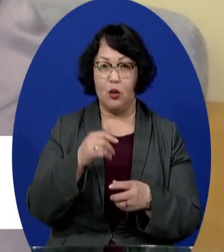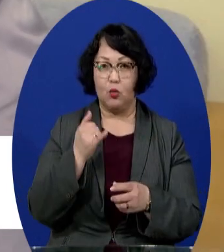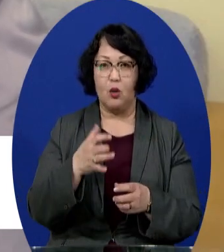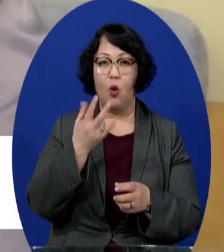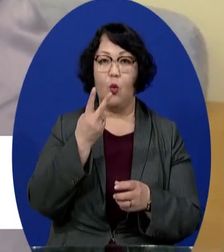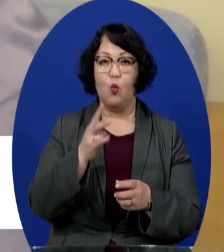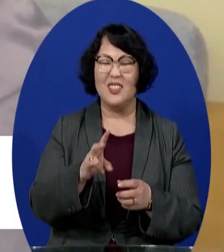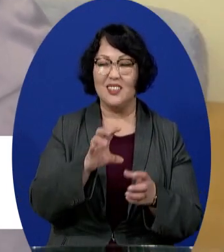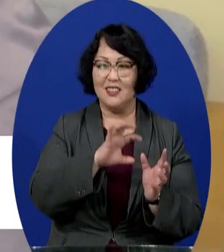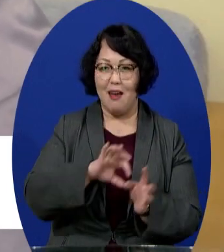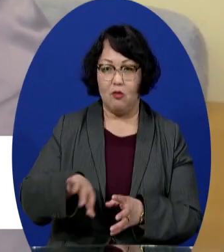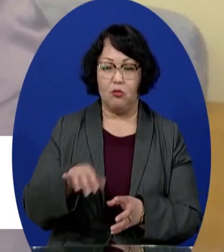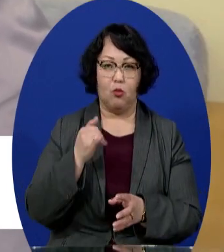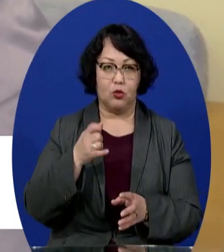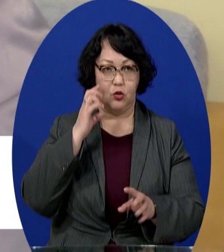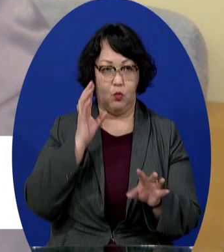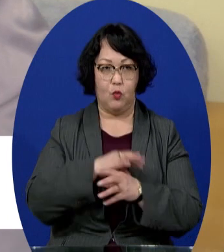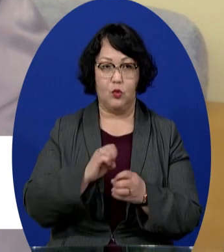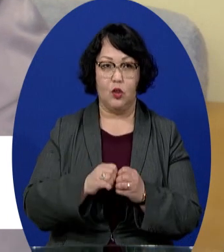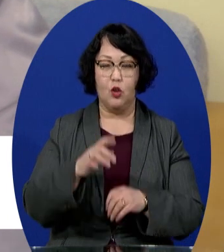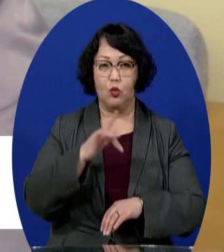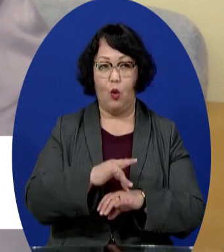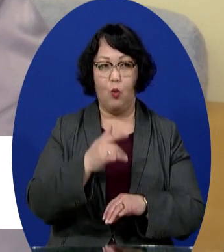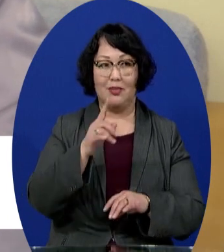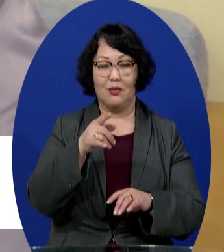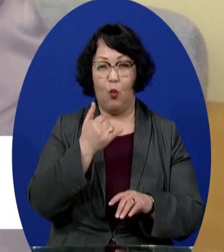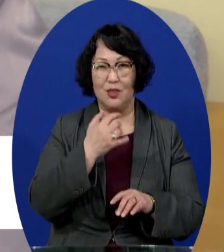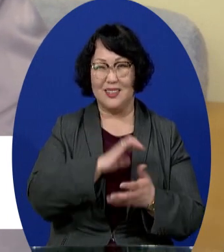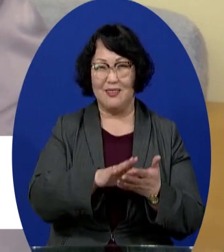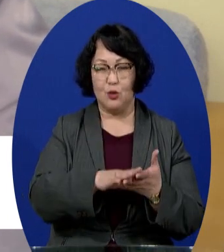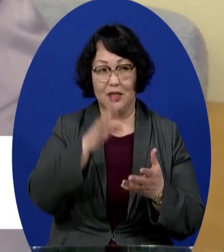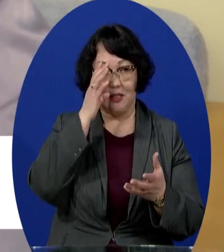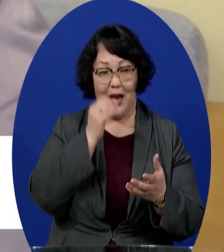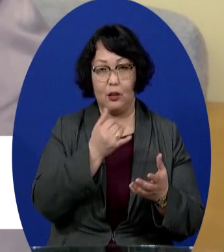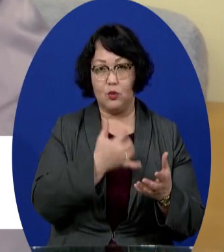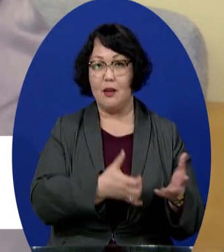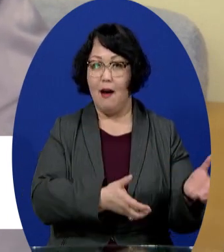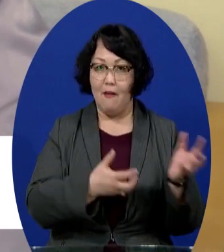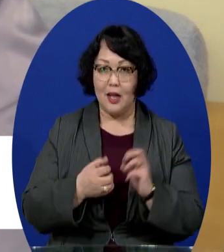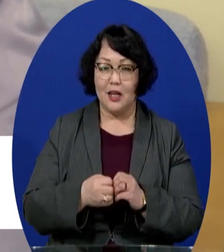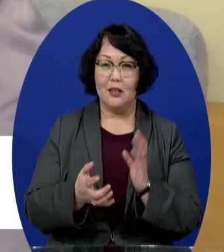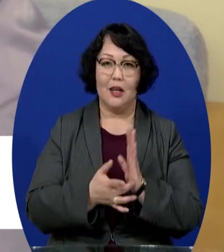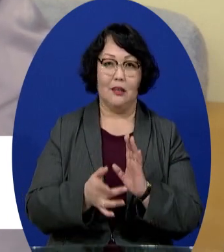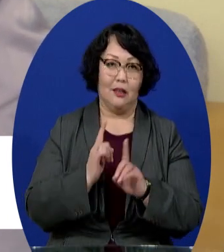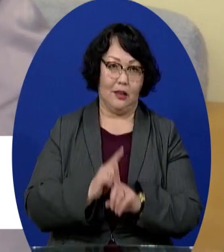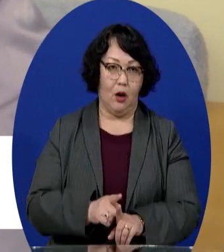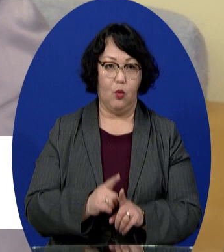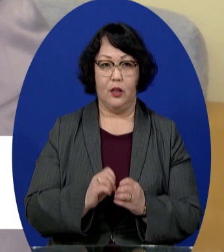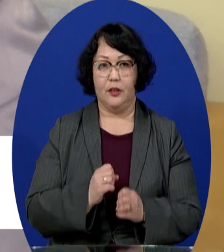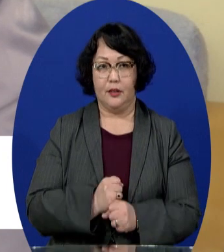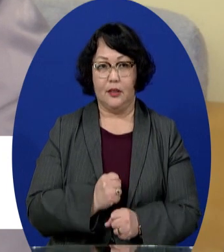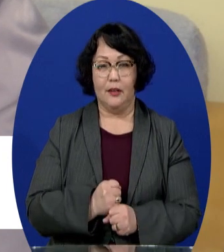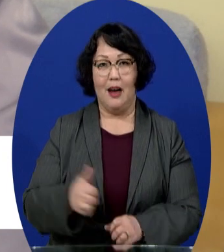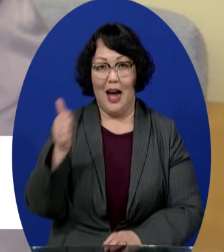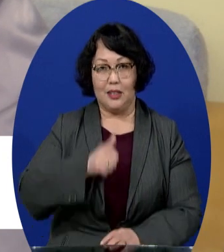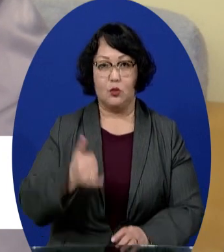зайлуулах системтэй бол төв цэвэрлэх байгууламжаас гарсан дахин цэвэрсэн усыг техникийн шаардлагад